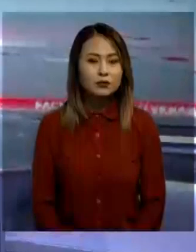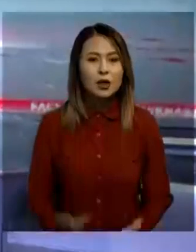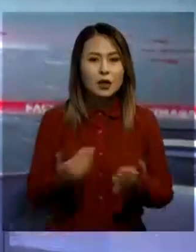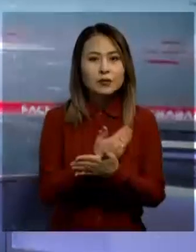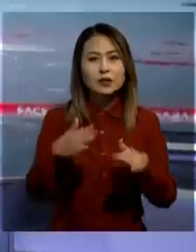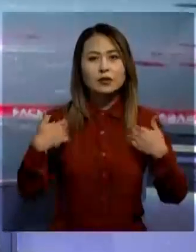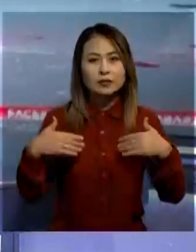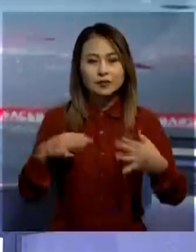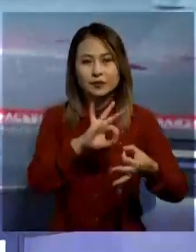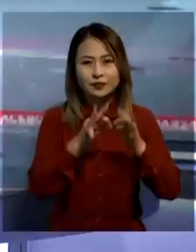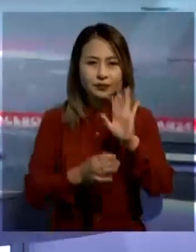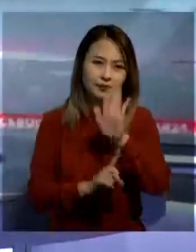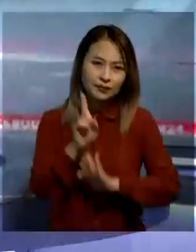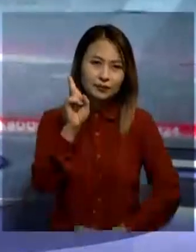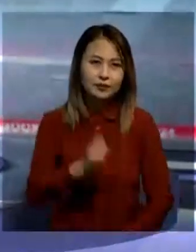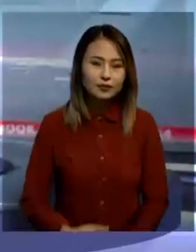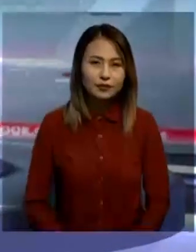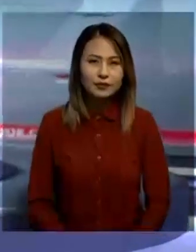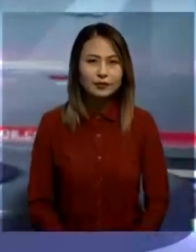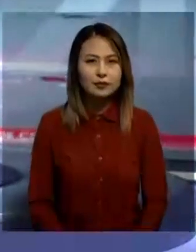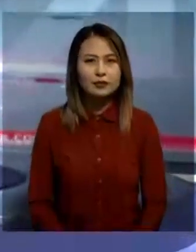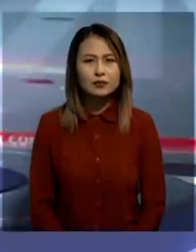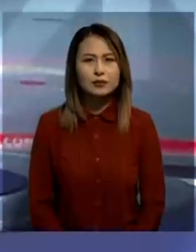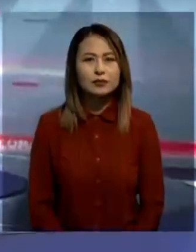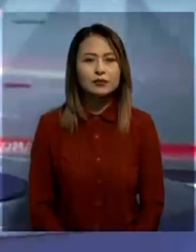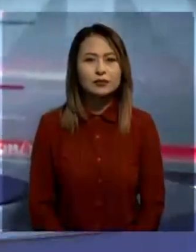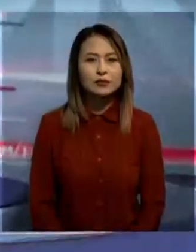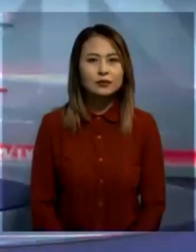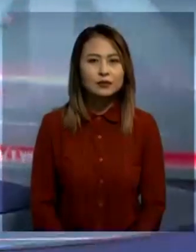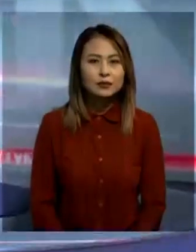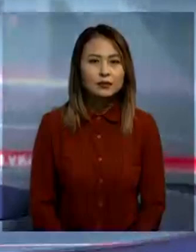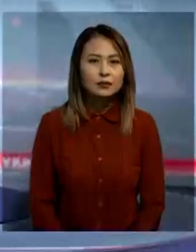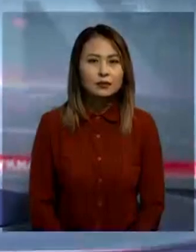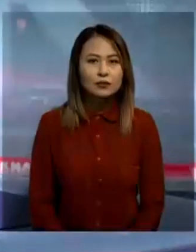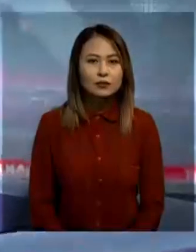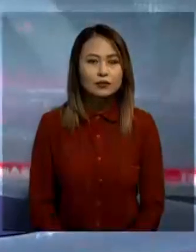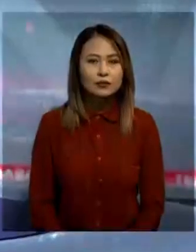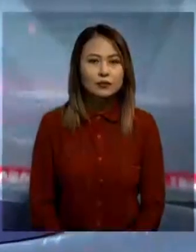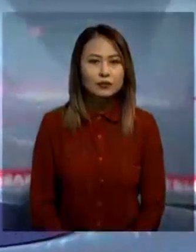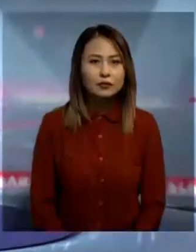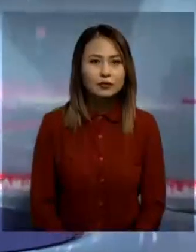Армысыз көрермен, эфирден жаңалықтар жария шымен Алия Зинабдин, сурда аудармада Жанбота Сәрсенбаева.